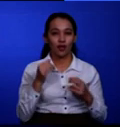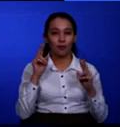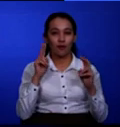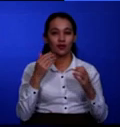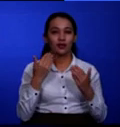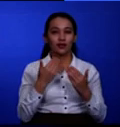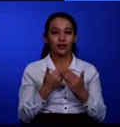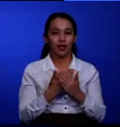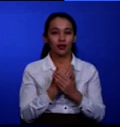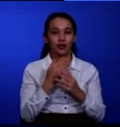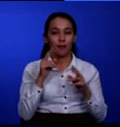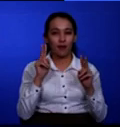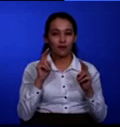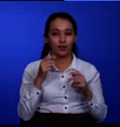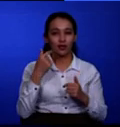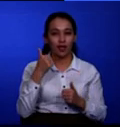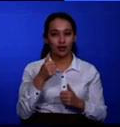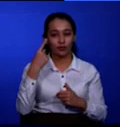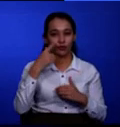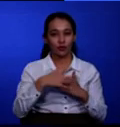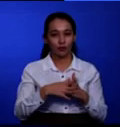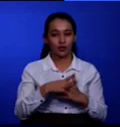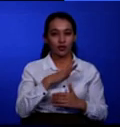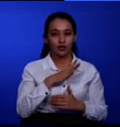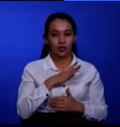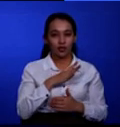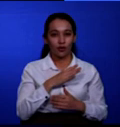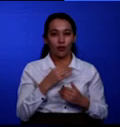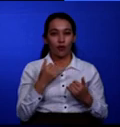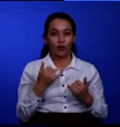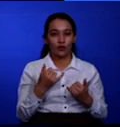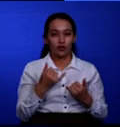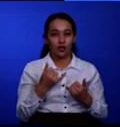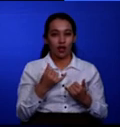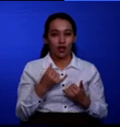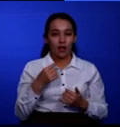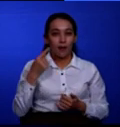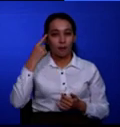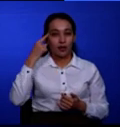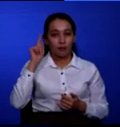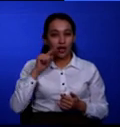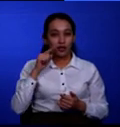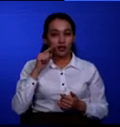juda ham yaxshi tushunibsiz. Demak, siz mana shu tushunchalaringizni bir ishga solib,